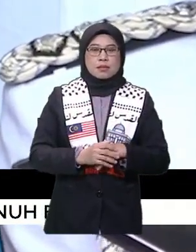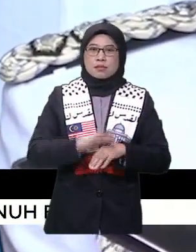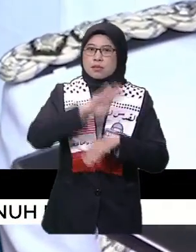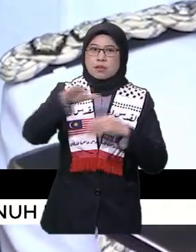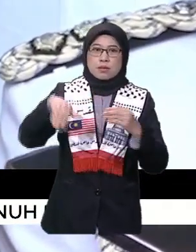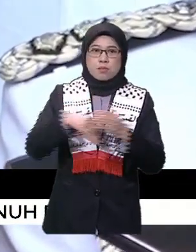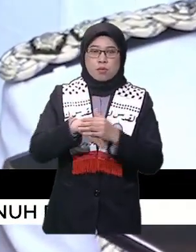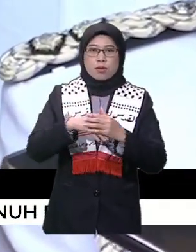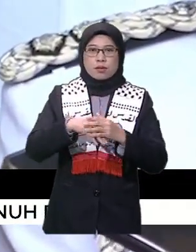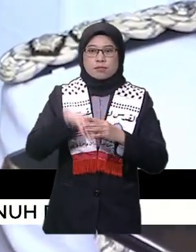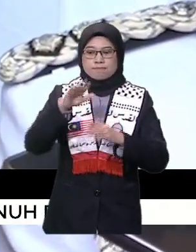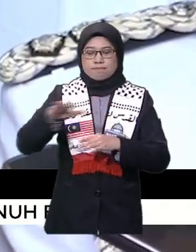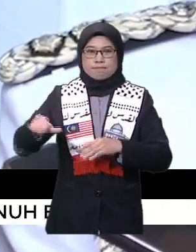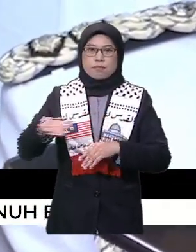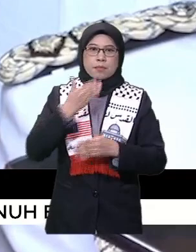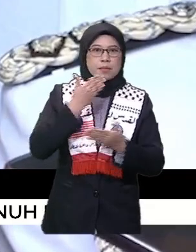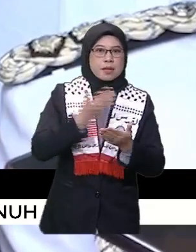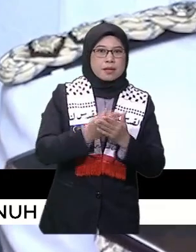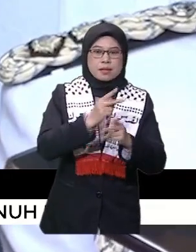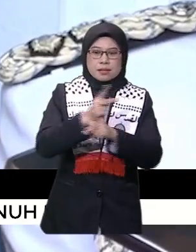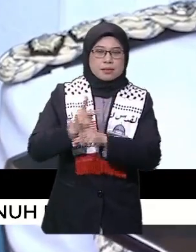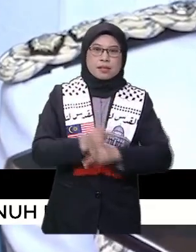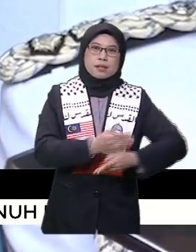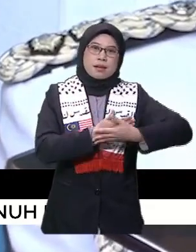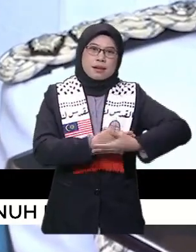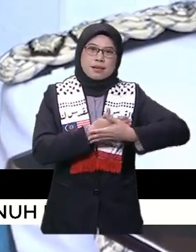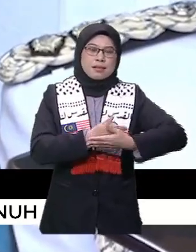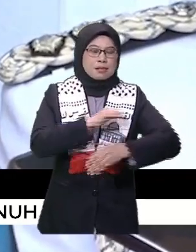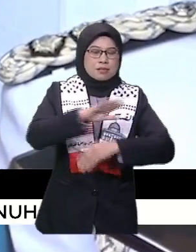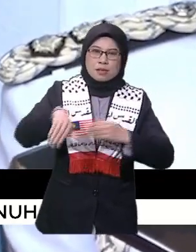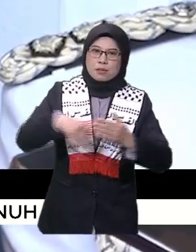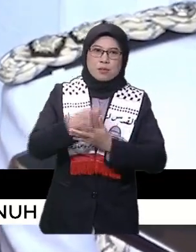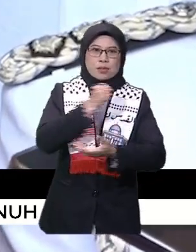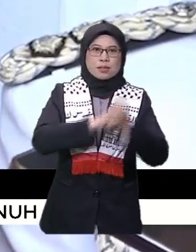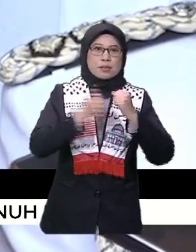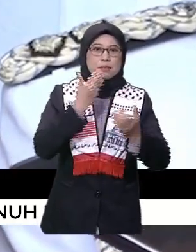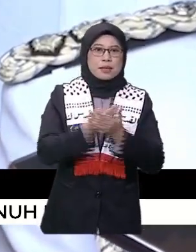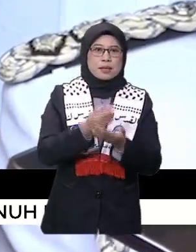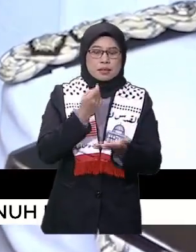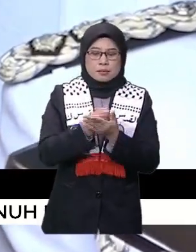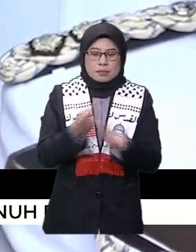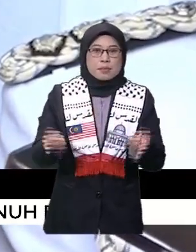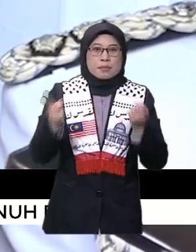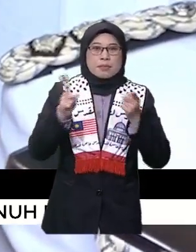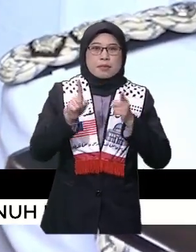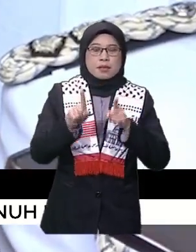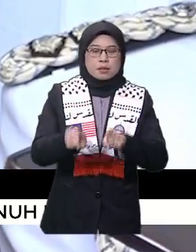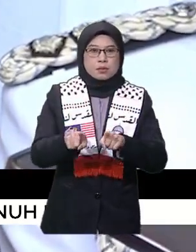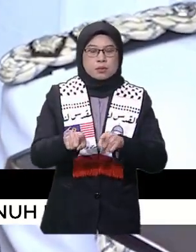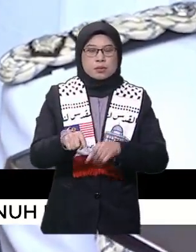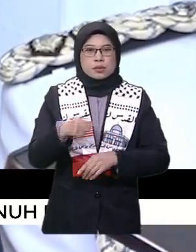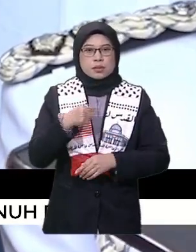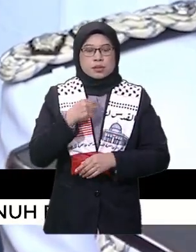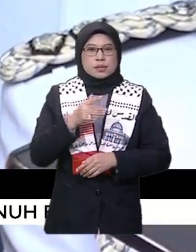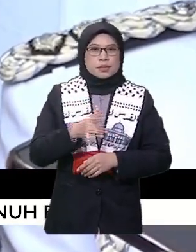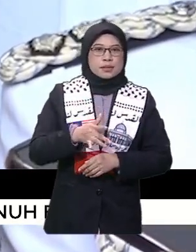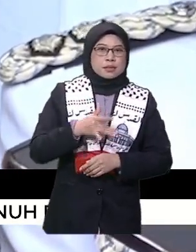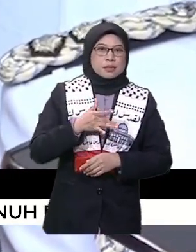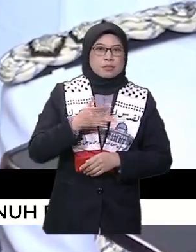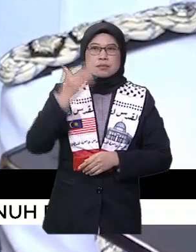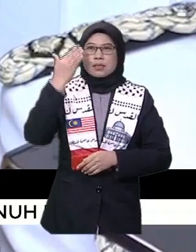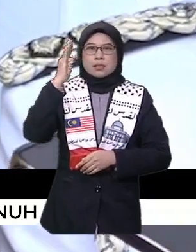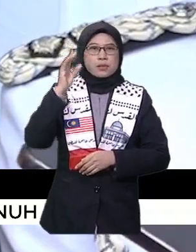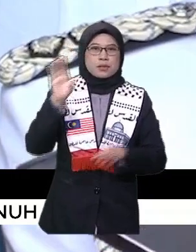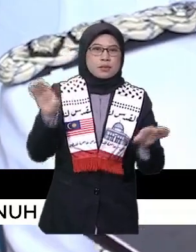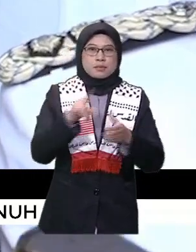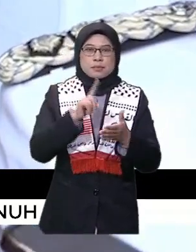baik. Jaga anak pun baik, semua baik. Tiba-tiba jadi ini macam kita pun tak tahu kita mau